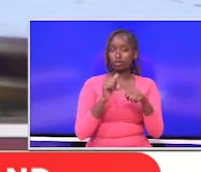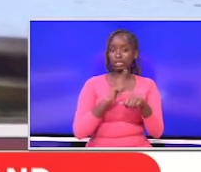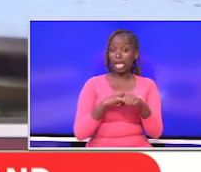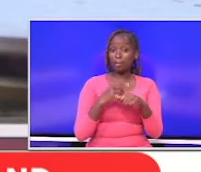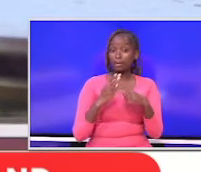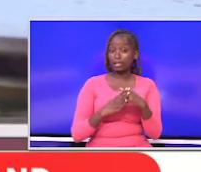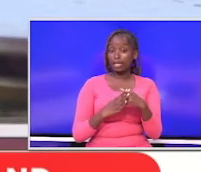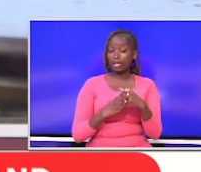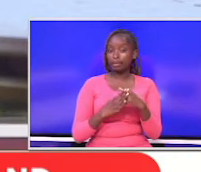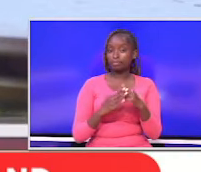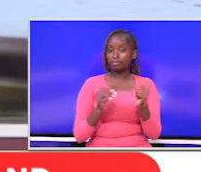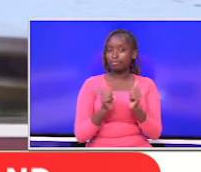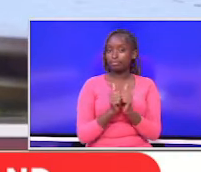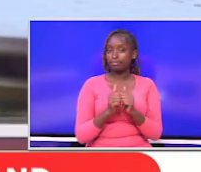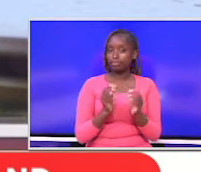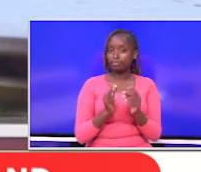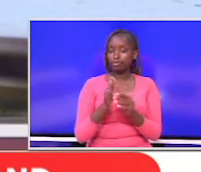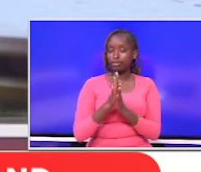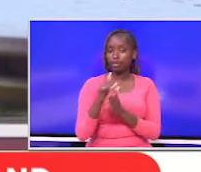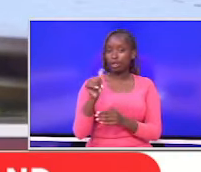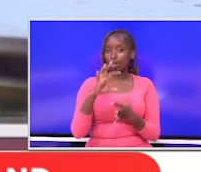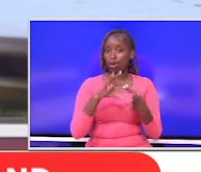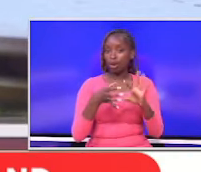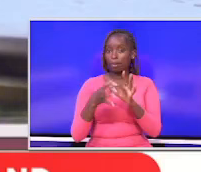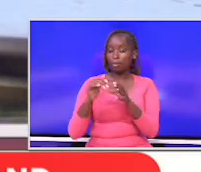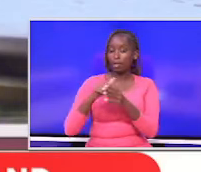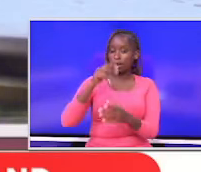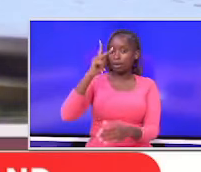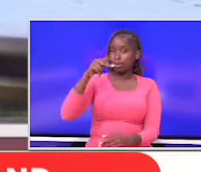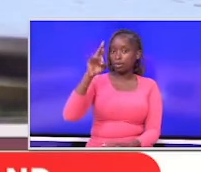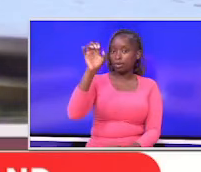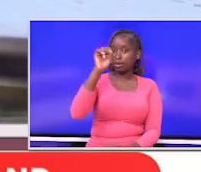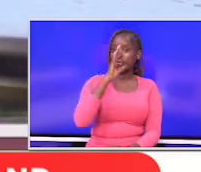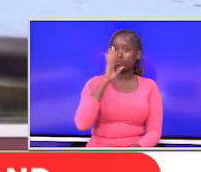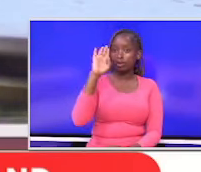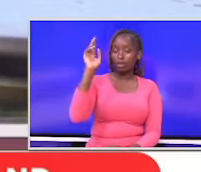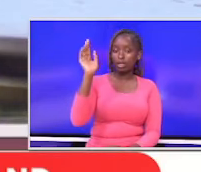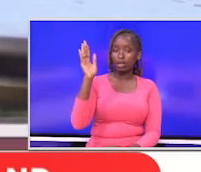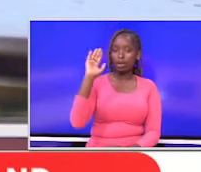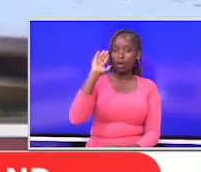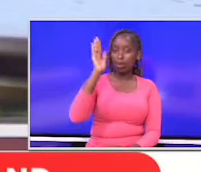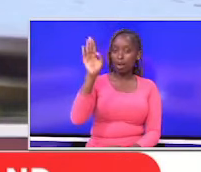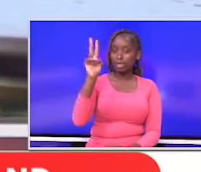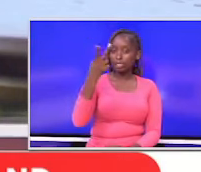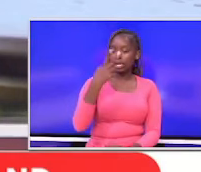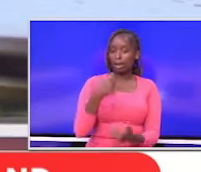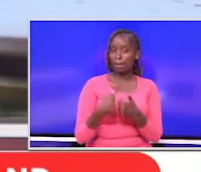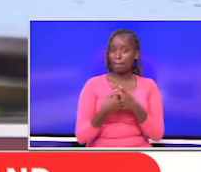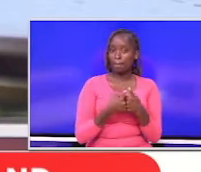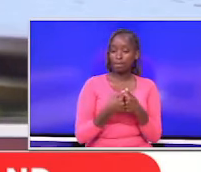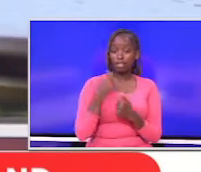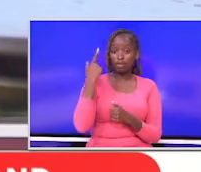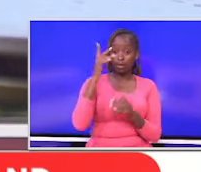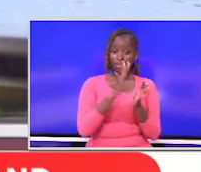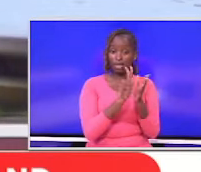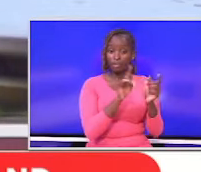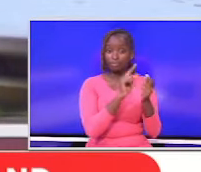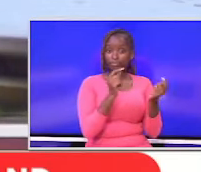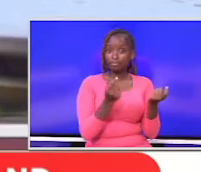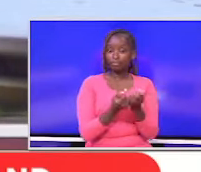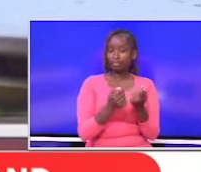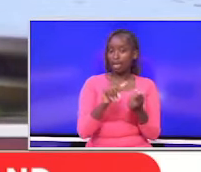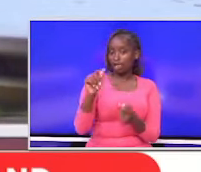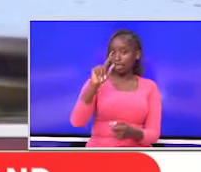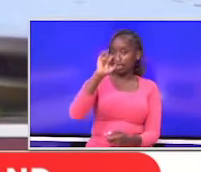na Poland kwenye michezo ya Olimpiki jijini Paris. Hii itakuwa ni mechi ya pili kwa kikosi cha kocha Japheth Munala katika kundi